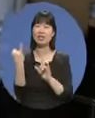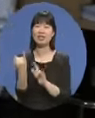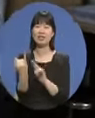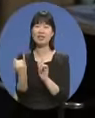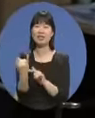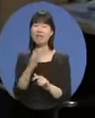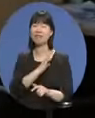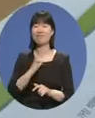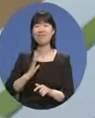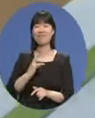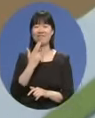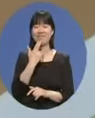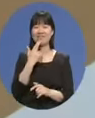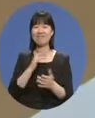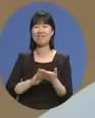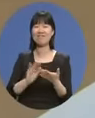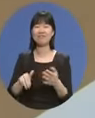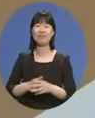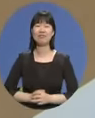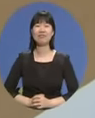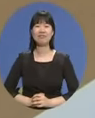혜진이를 배신하지 않았다.